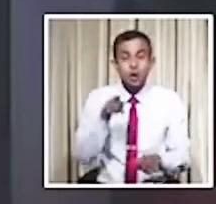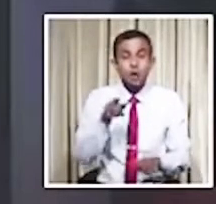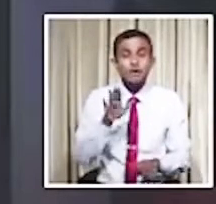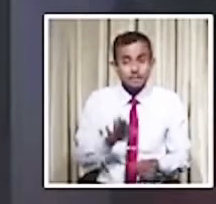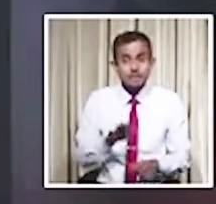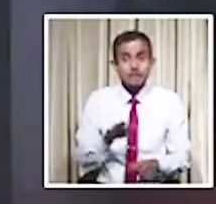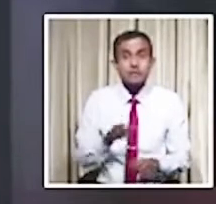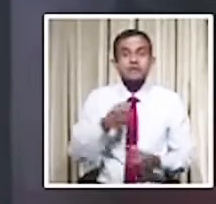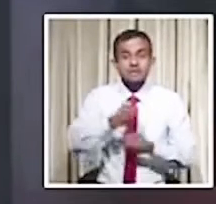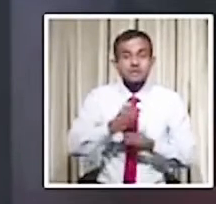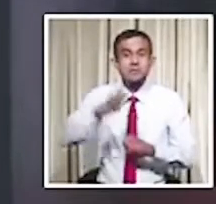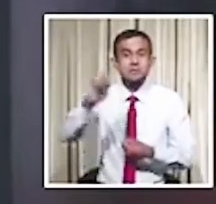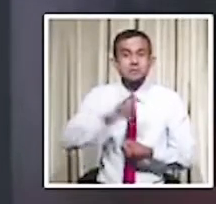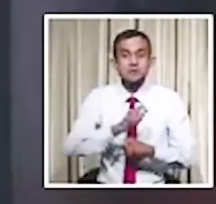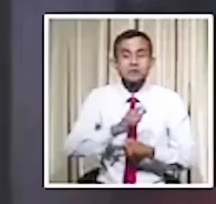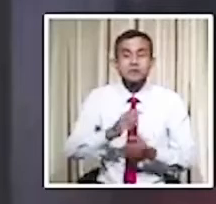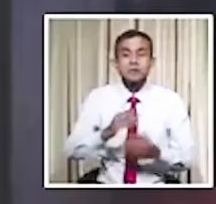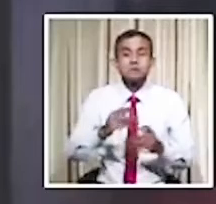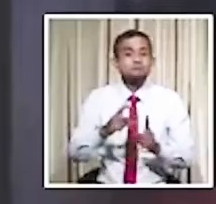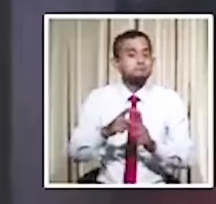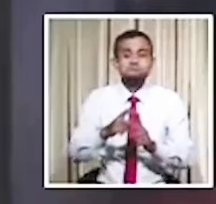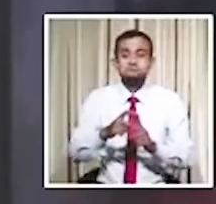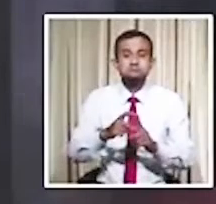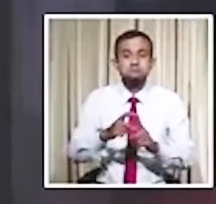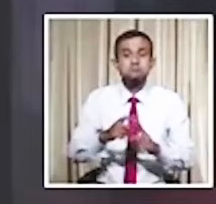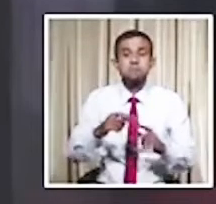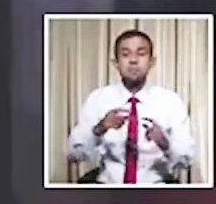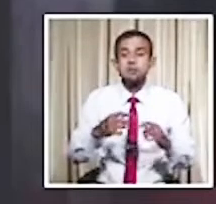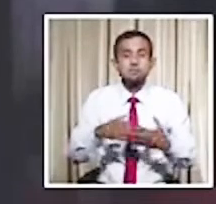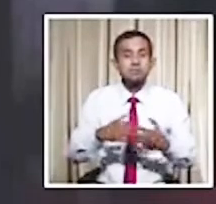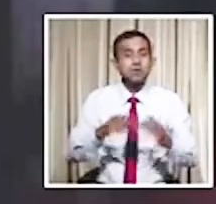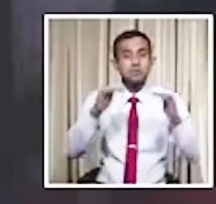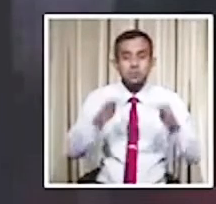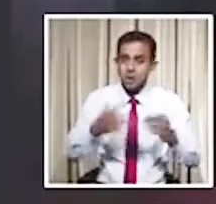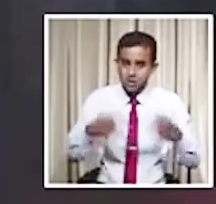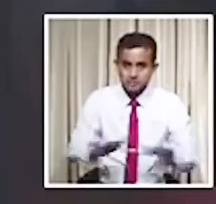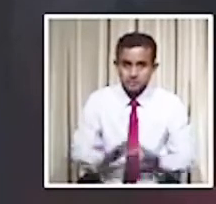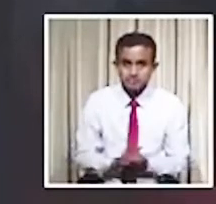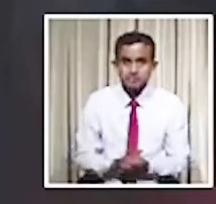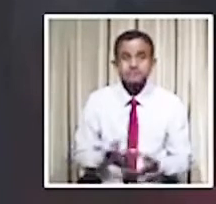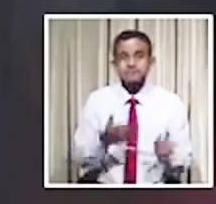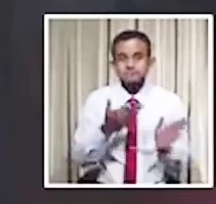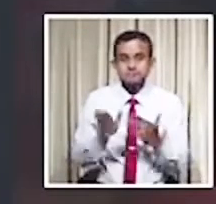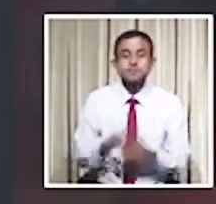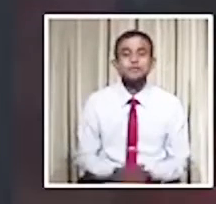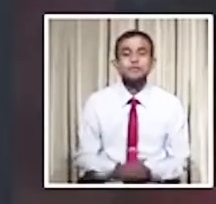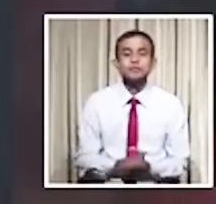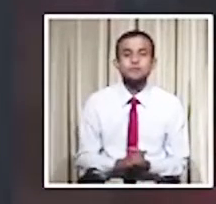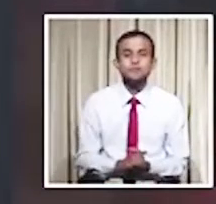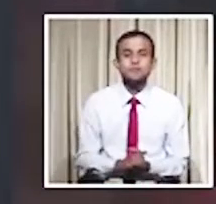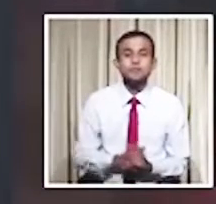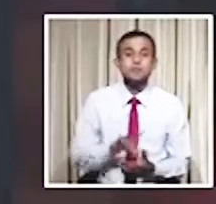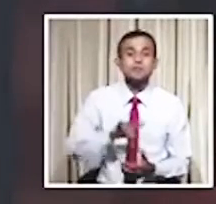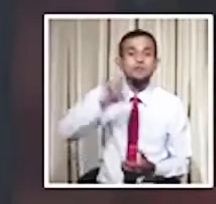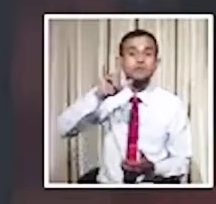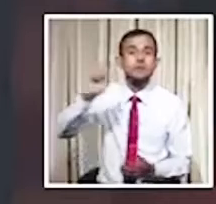கொரோனா பெருந்தொற்று காரணமாக எமது ஏற்றுமதி அதிகரித்துள்ளது. இருந்த போதும் சுற்றுலாத்துறையானது சவாலை எதிர்கொண்டுள்ளது. கொரோனா வைரஸ் தொற்று பரவல் காரணமாக